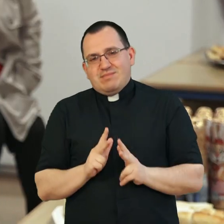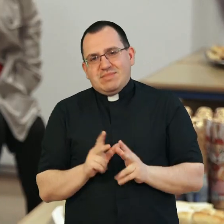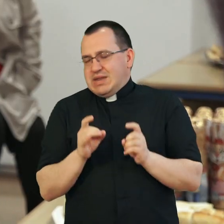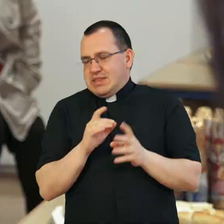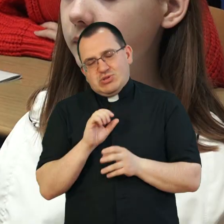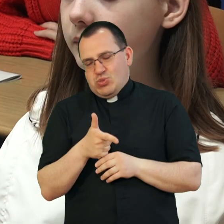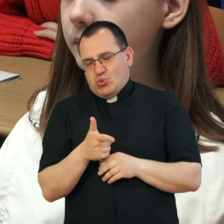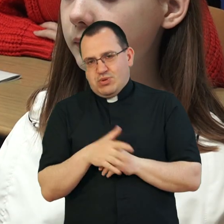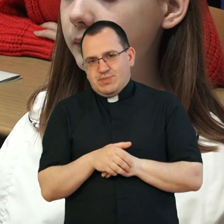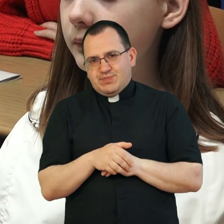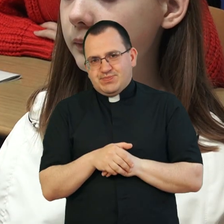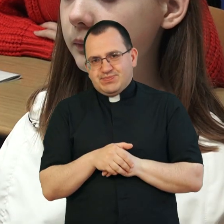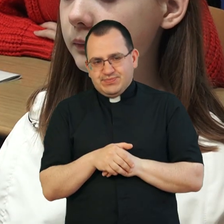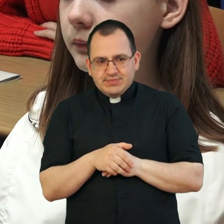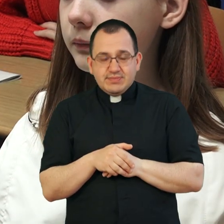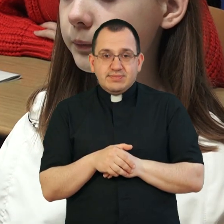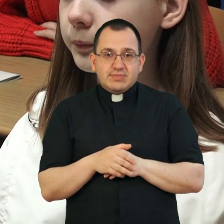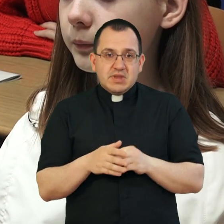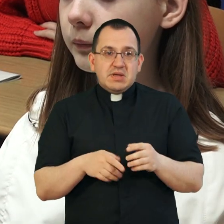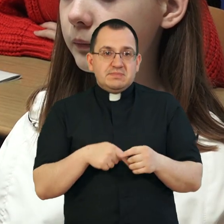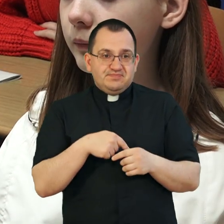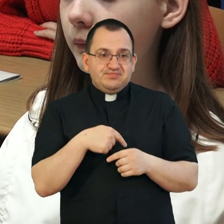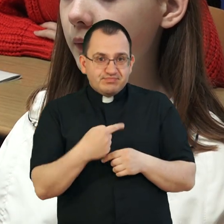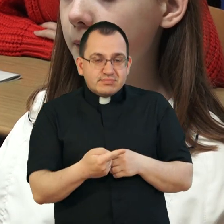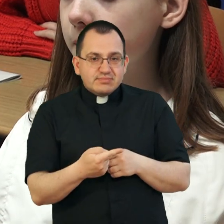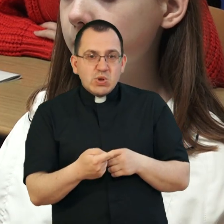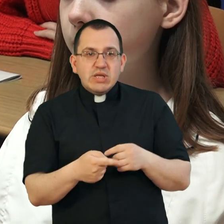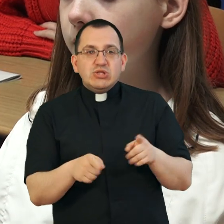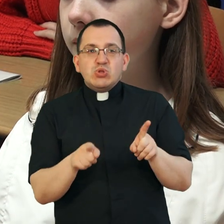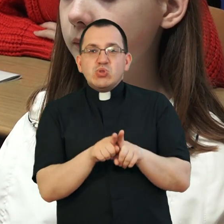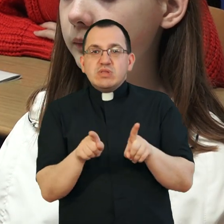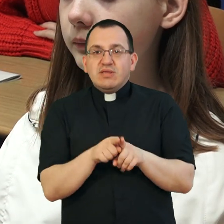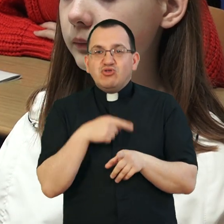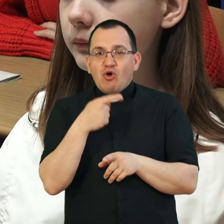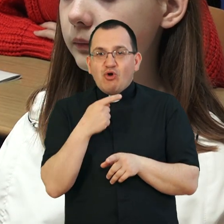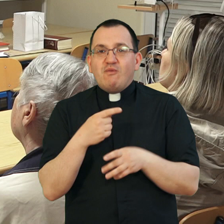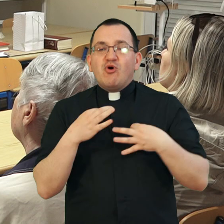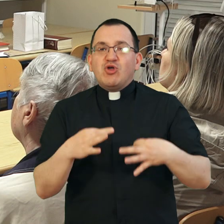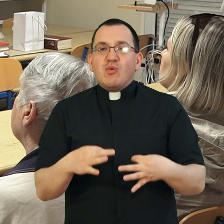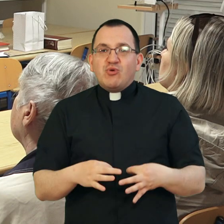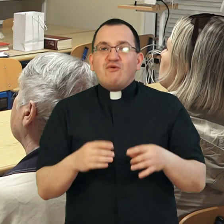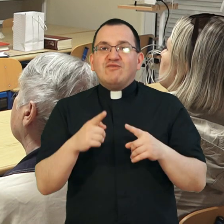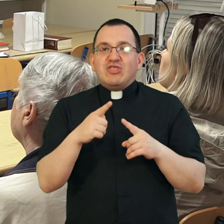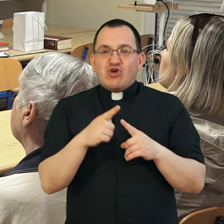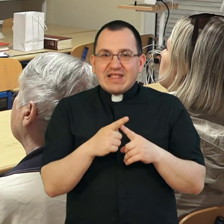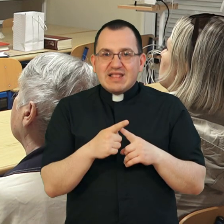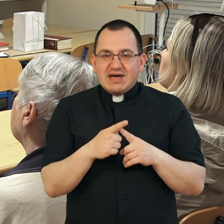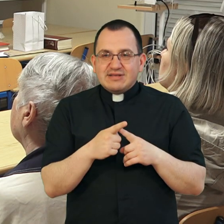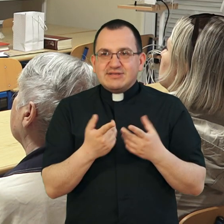više ne treba. O samom susretu sa svojim sunarodnjacima u Varaždinskim Toplicama profesor Barščevski nam je